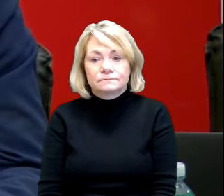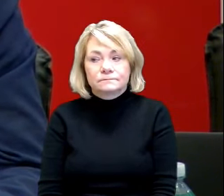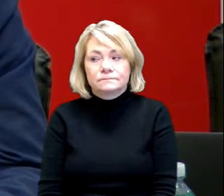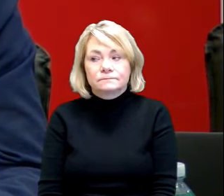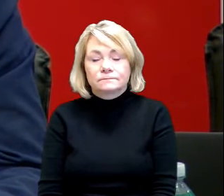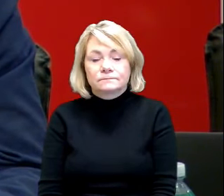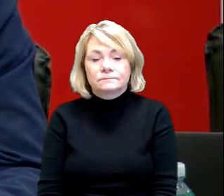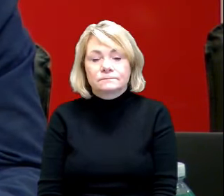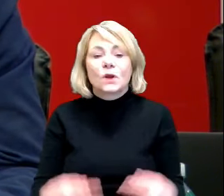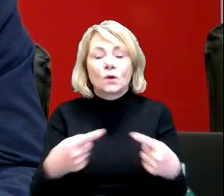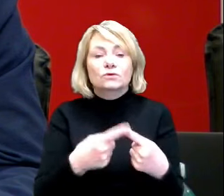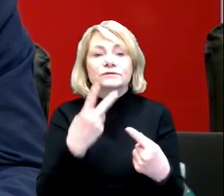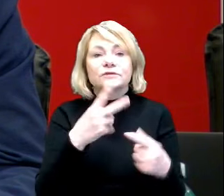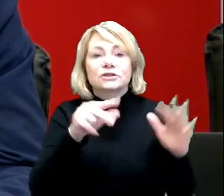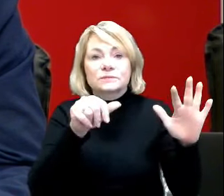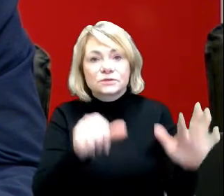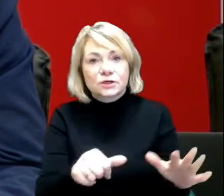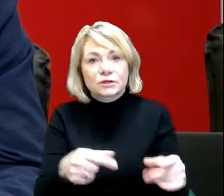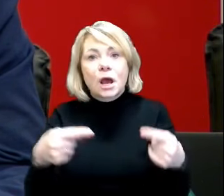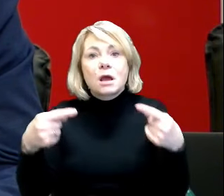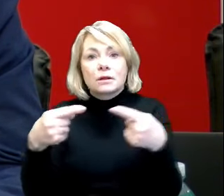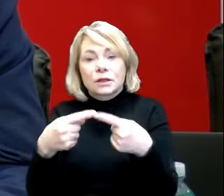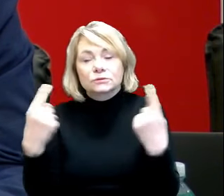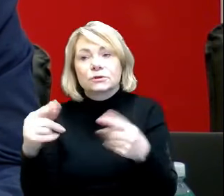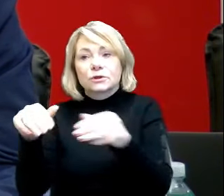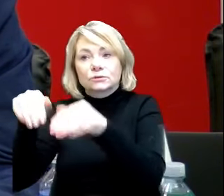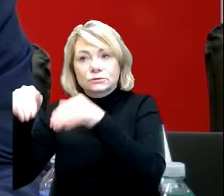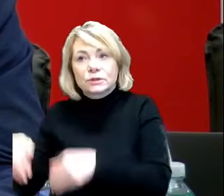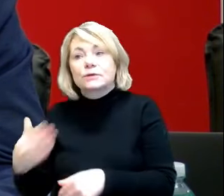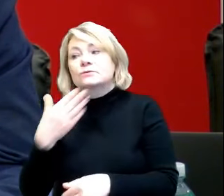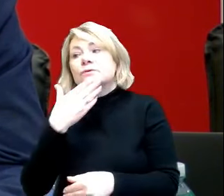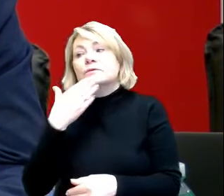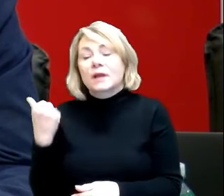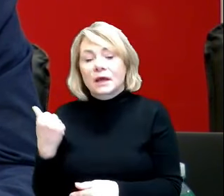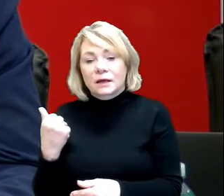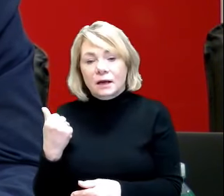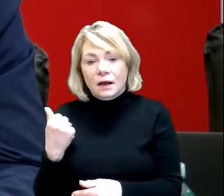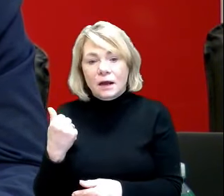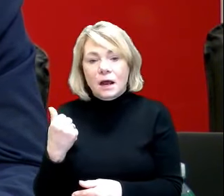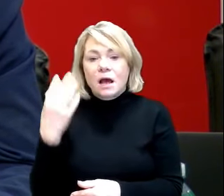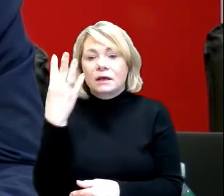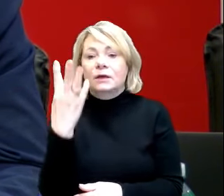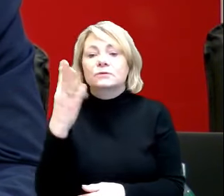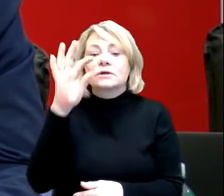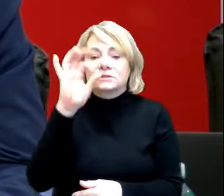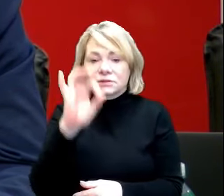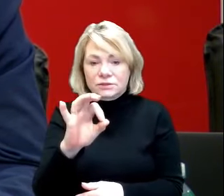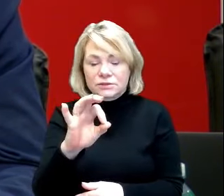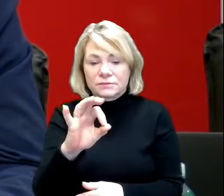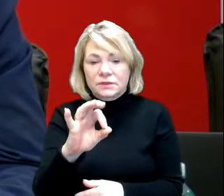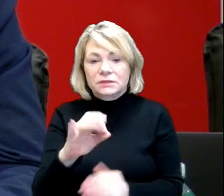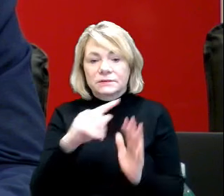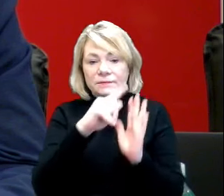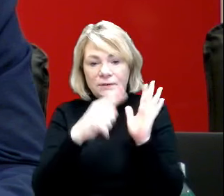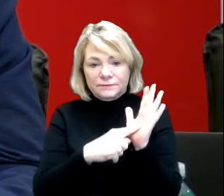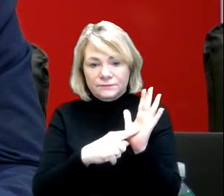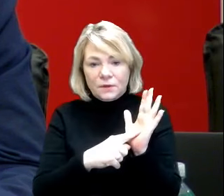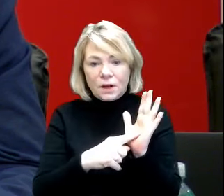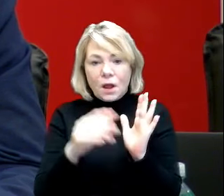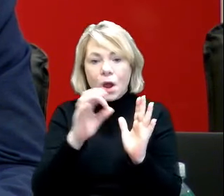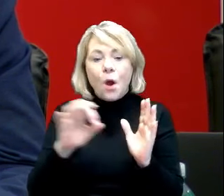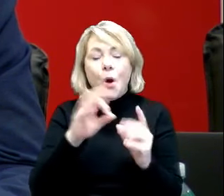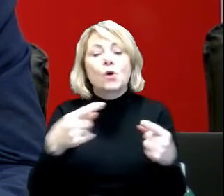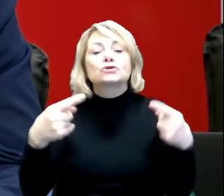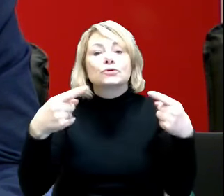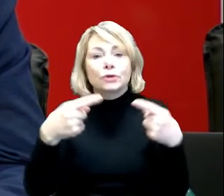už 26 prieš ir susilaikiusių nėra 40 darbotvarkės klausimas dėl sutikimo perleisti